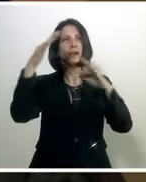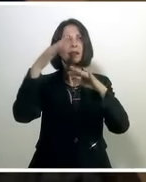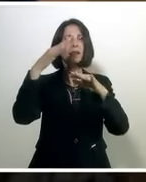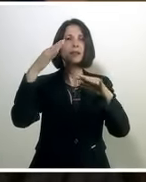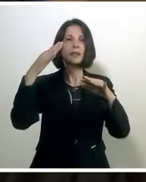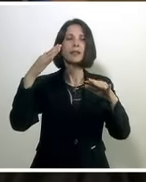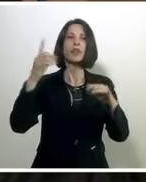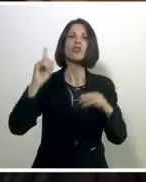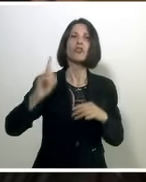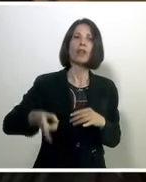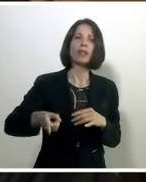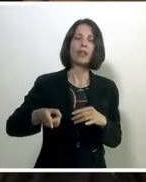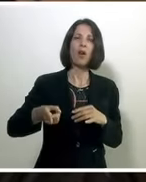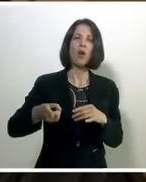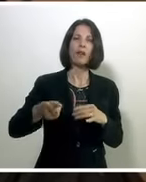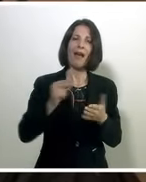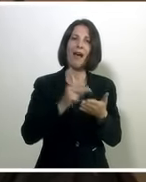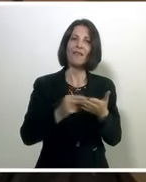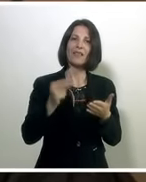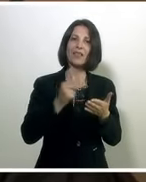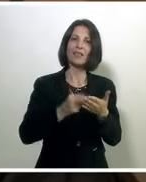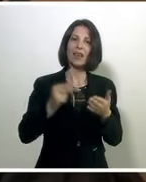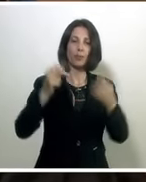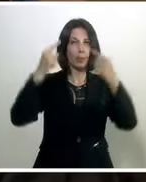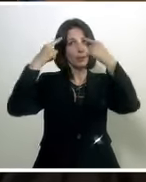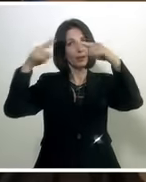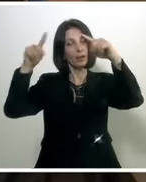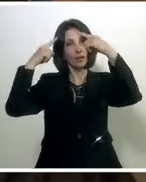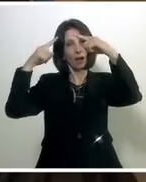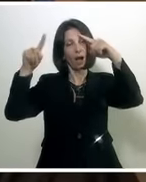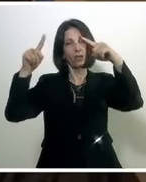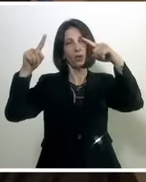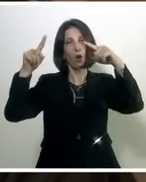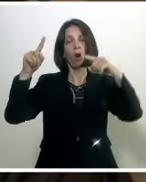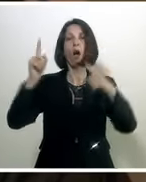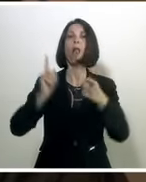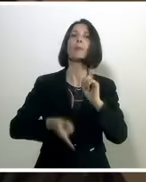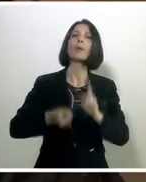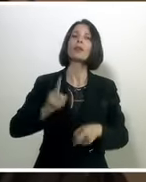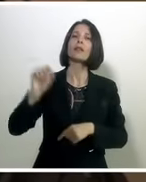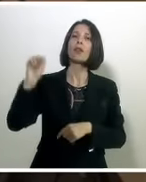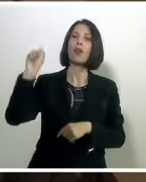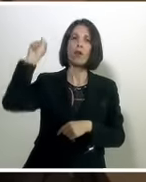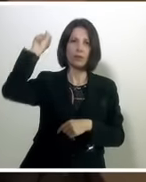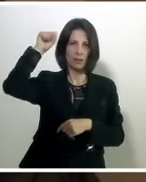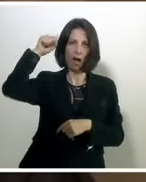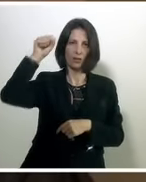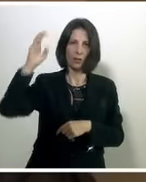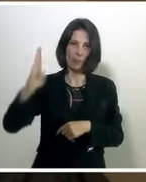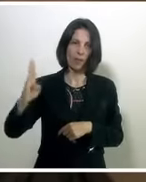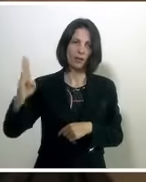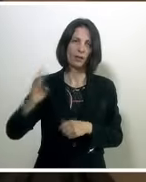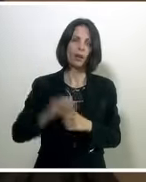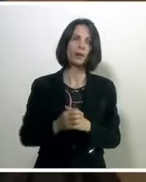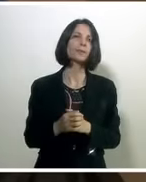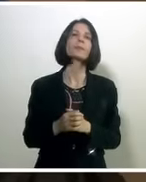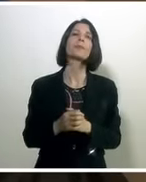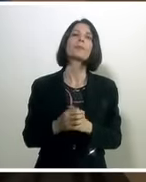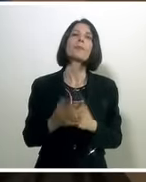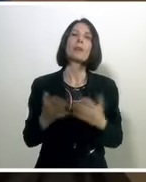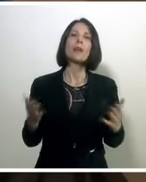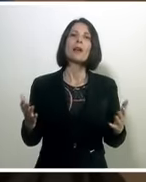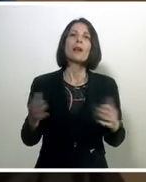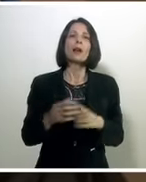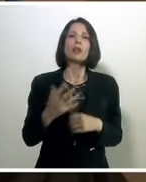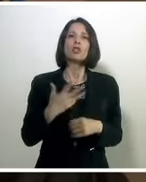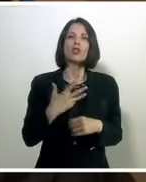in un libro dedicato proprio al politico sardo e tra i pensieri lunghi di Berlinguer c'era quello che riguardava la collocazione internazionale